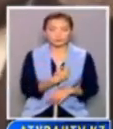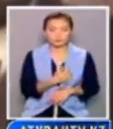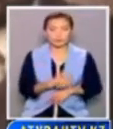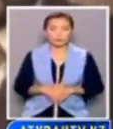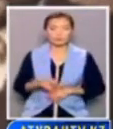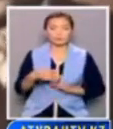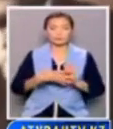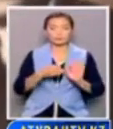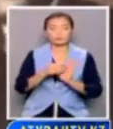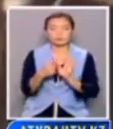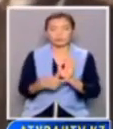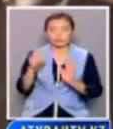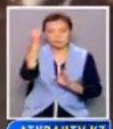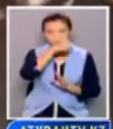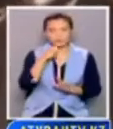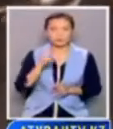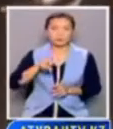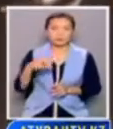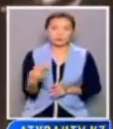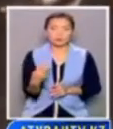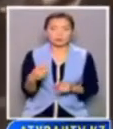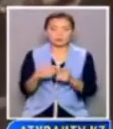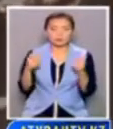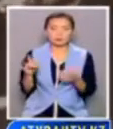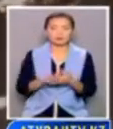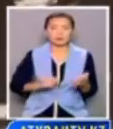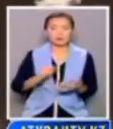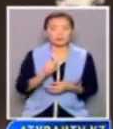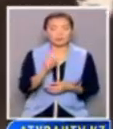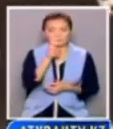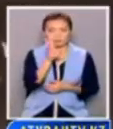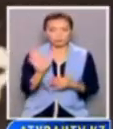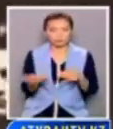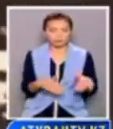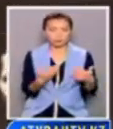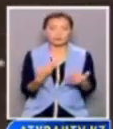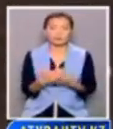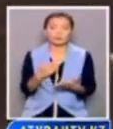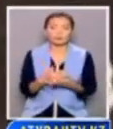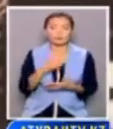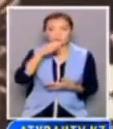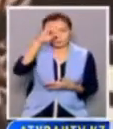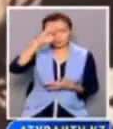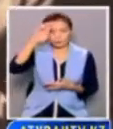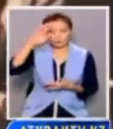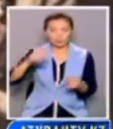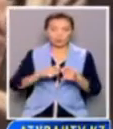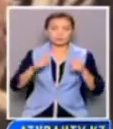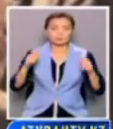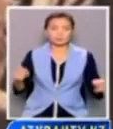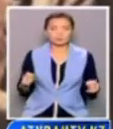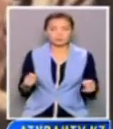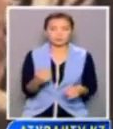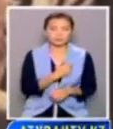Алдымен 1917 жылы алаш автономиясын, одан соң араға 3 жыл салып, алаштықтар қазақ мемлекеттік